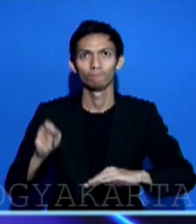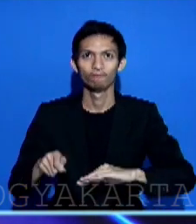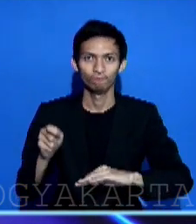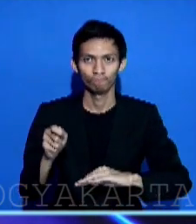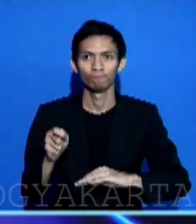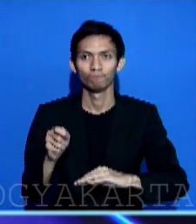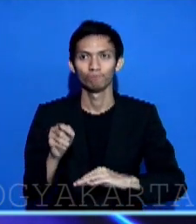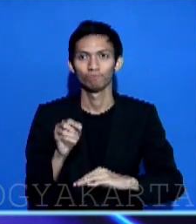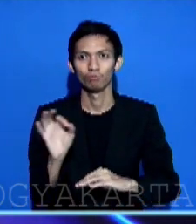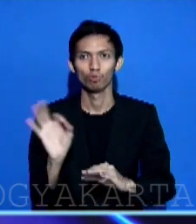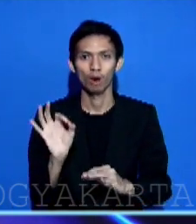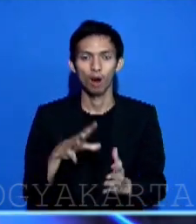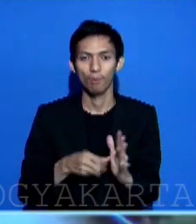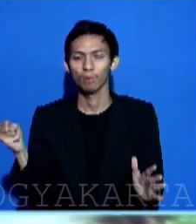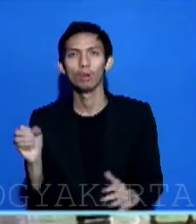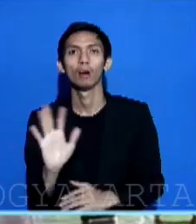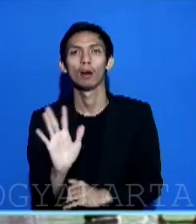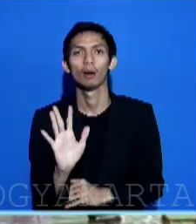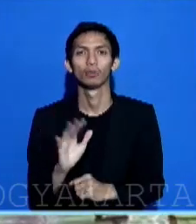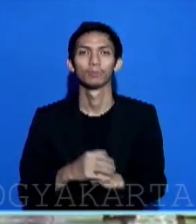tidak diserobot oleh mafia